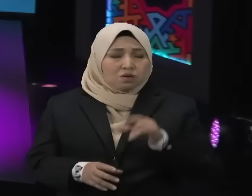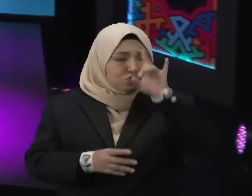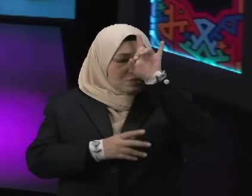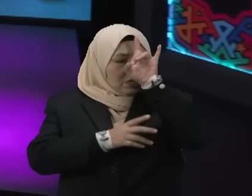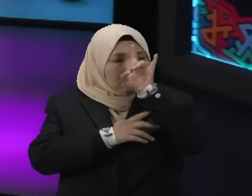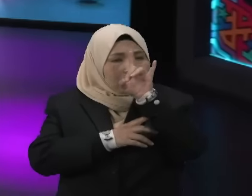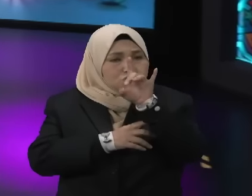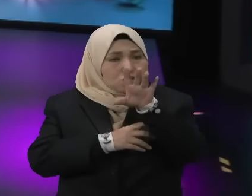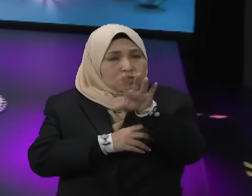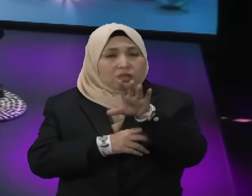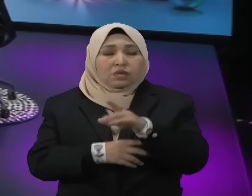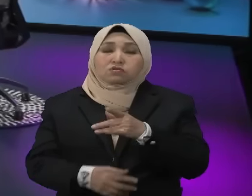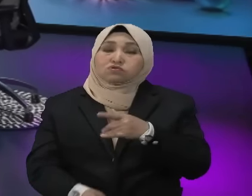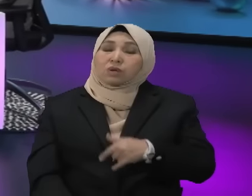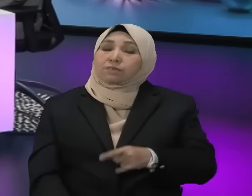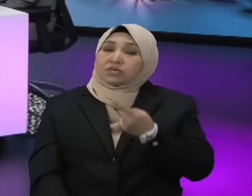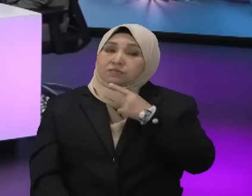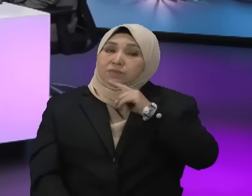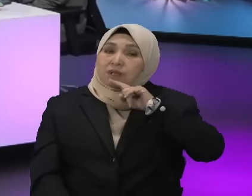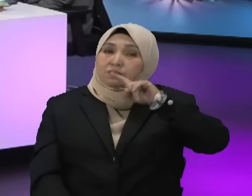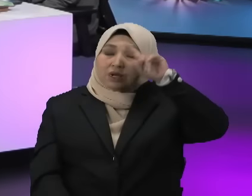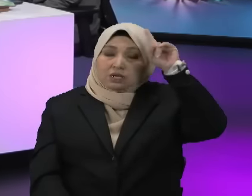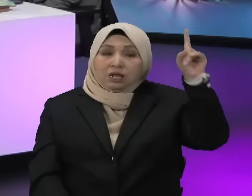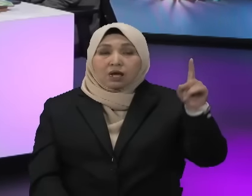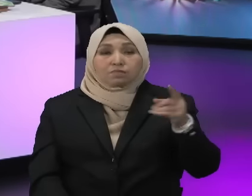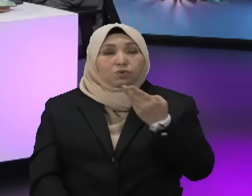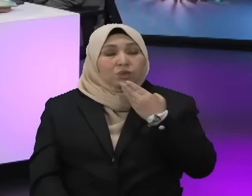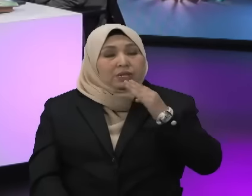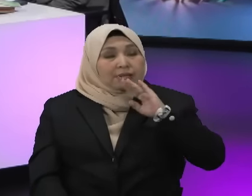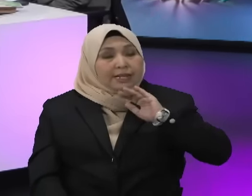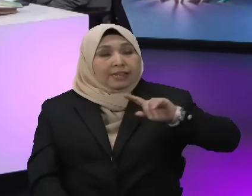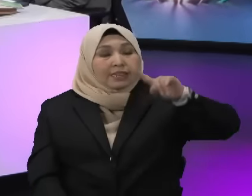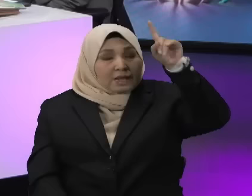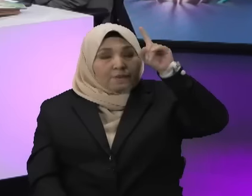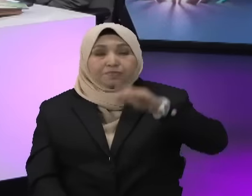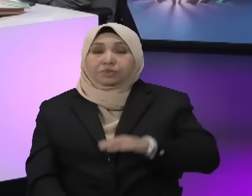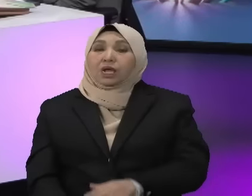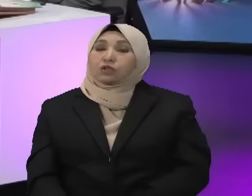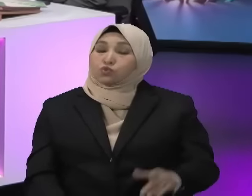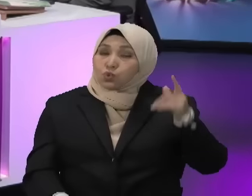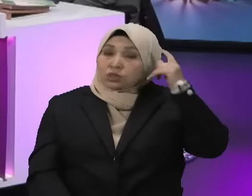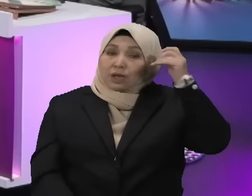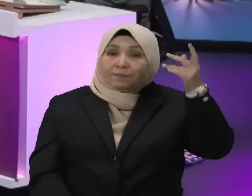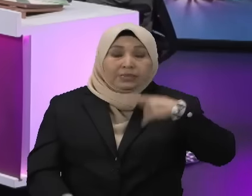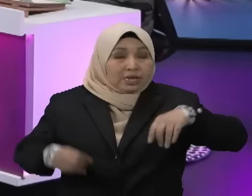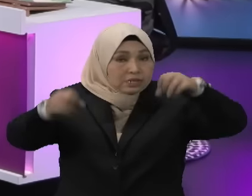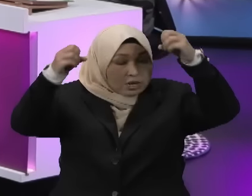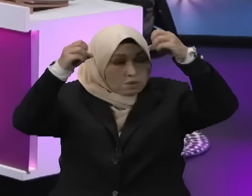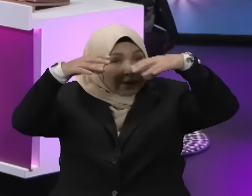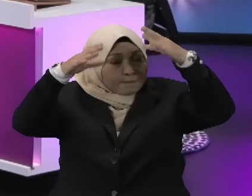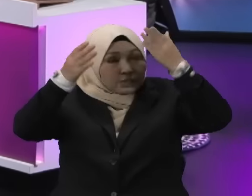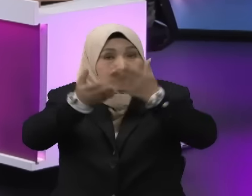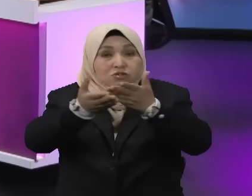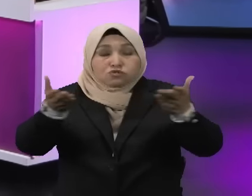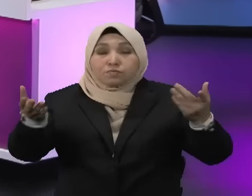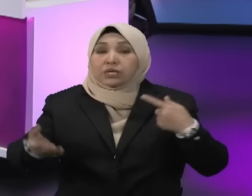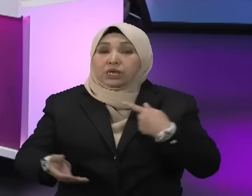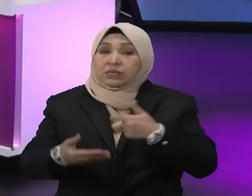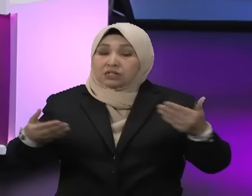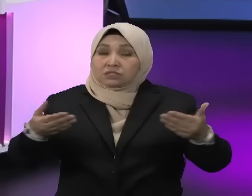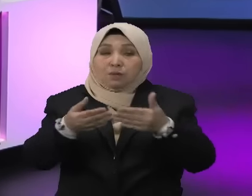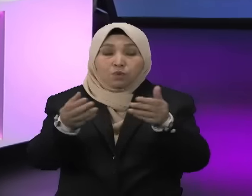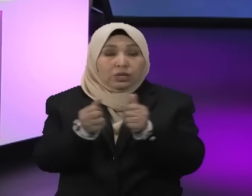Bismillahirrahmanirrahim. Bismillahirrahmanirrahim. Alhamdulillah wassalatu wassalamu ala Rasulillah, amma ba'd. Tuan-tuan dan puan-puan yang dirahmati sekalian, kita sambung